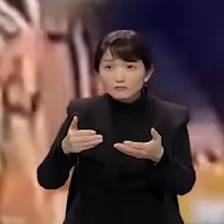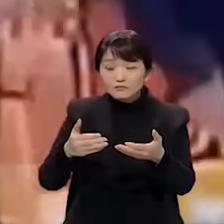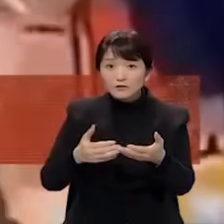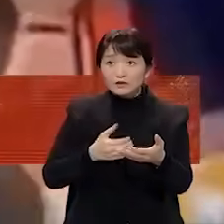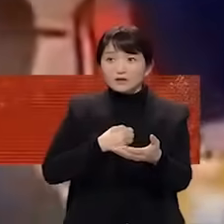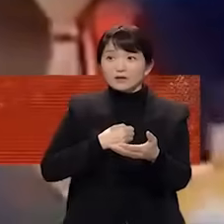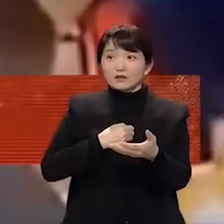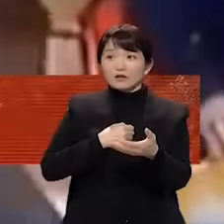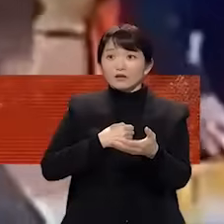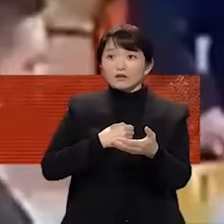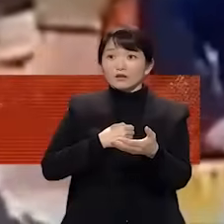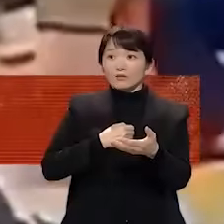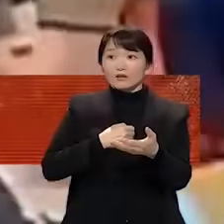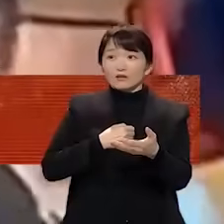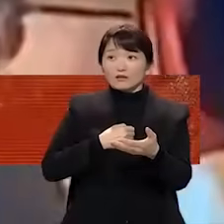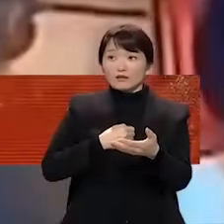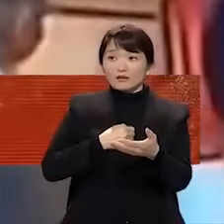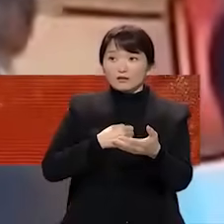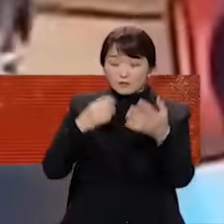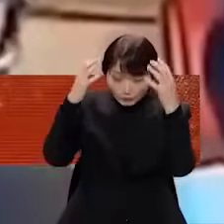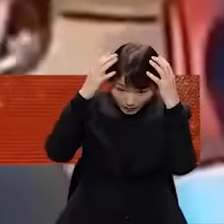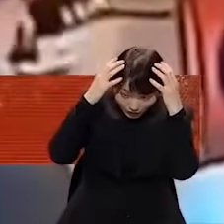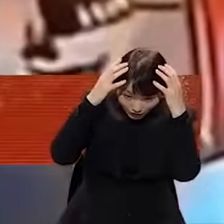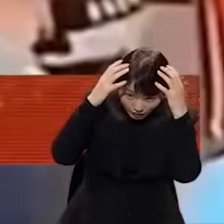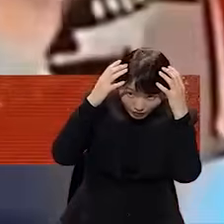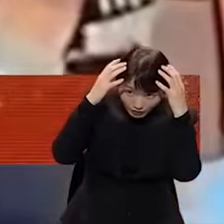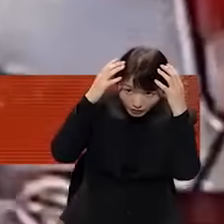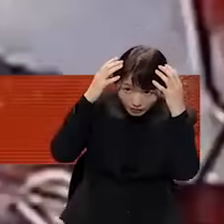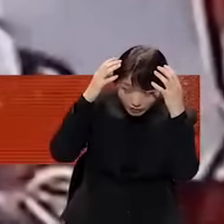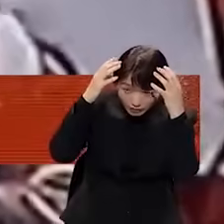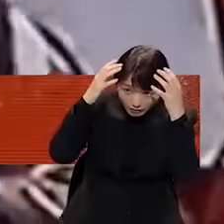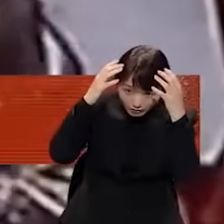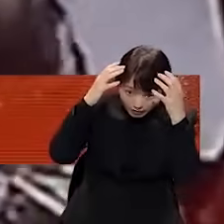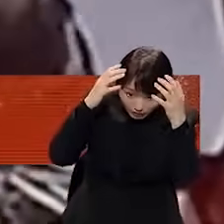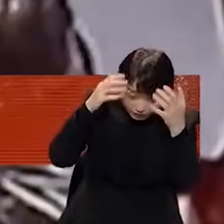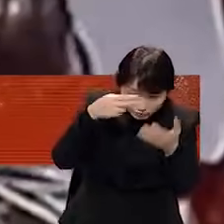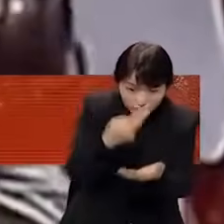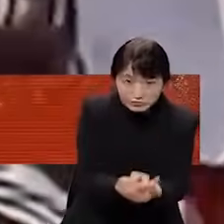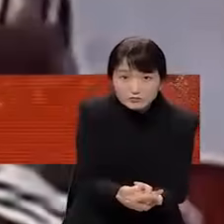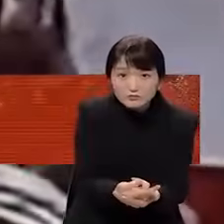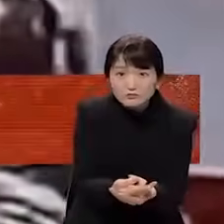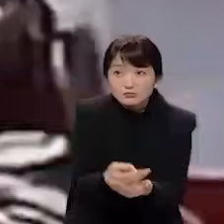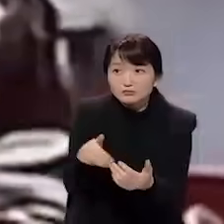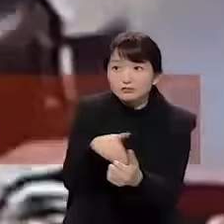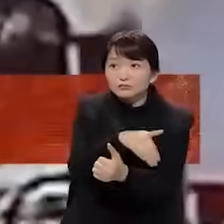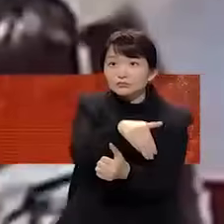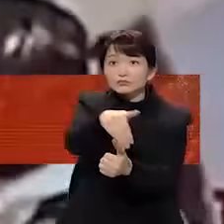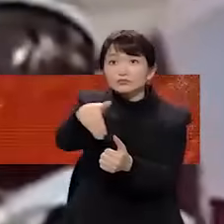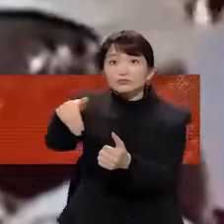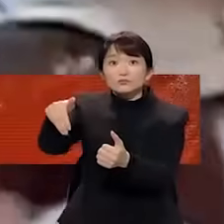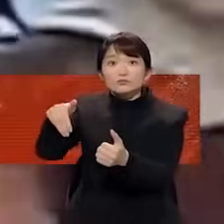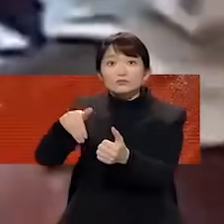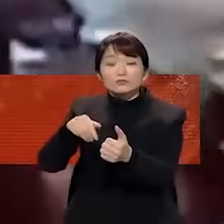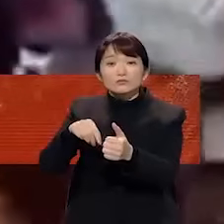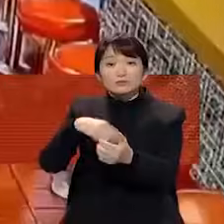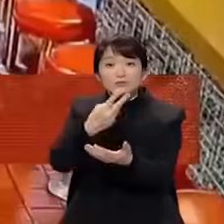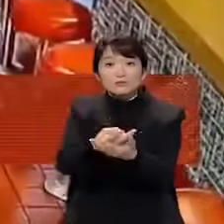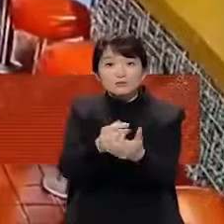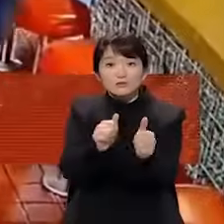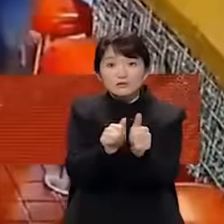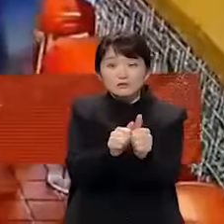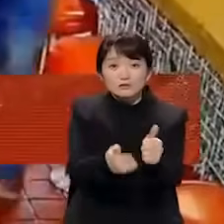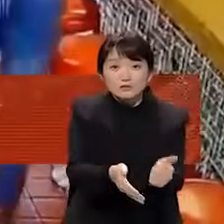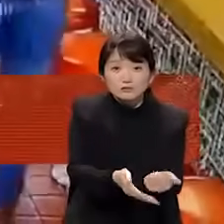뒤쪽에 앉아 있던이 남성은 머리를 감싸쥐고는이 앞으로 쿵 쓰러졌습니다 주변에 있던 사람들은 쓰러진 남성을 부축해